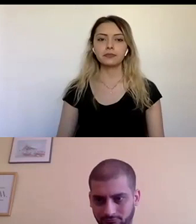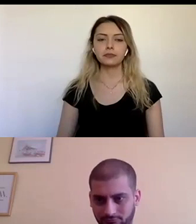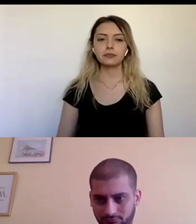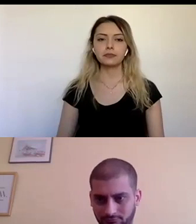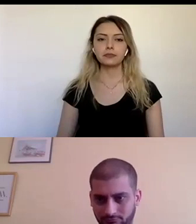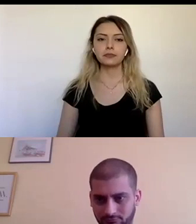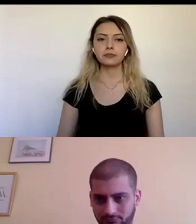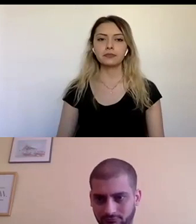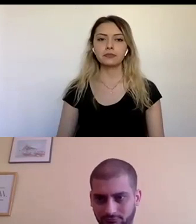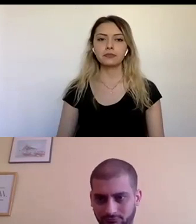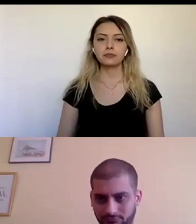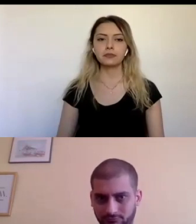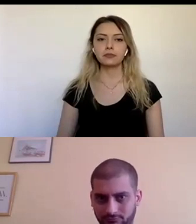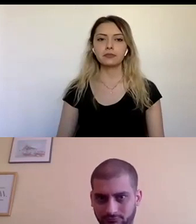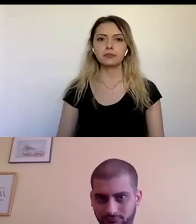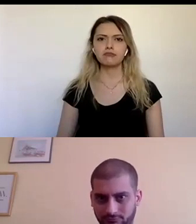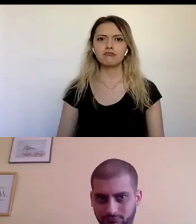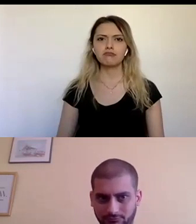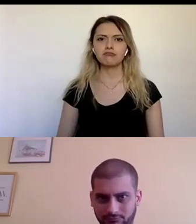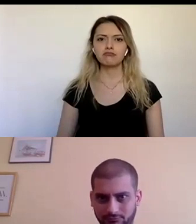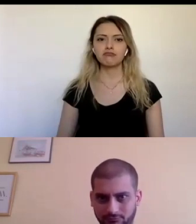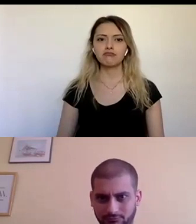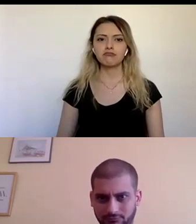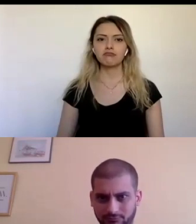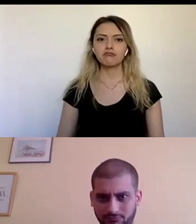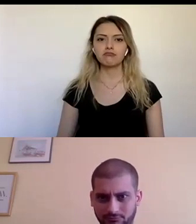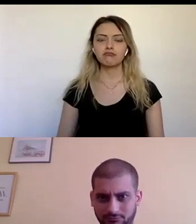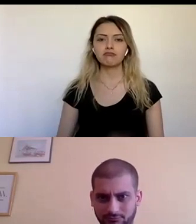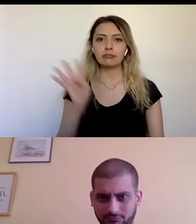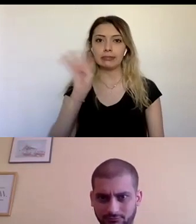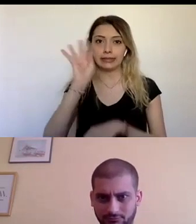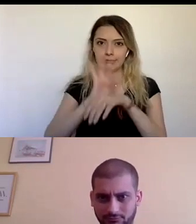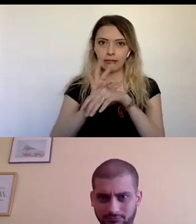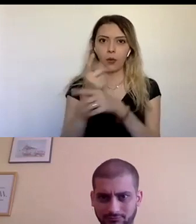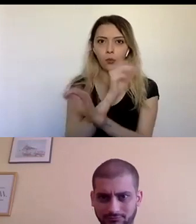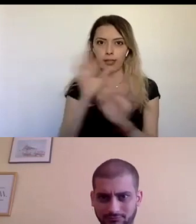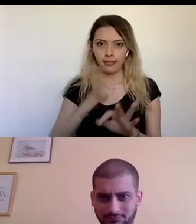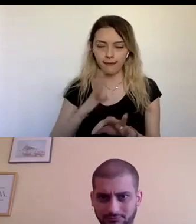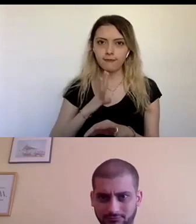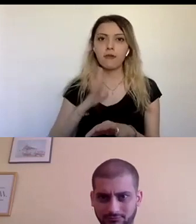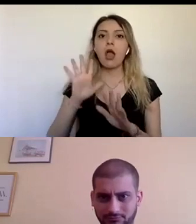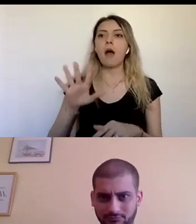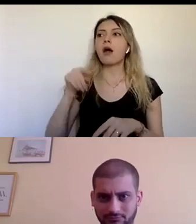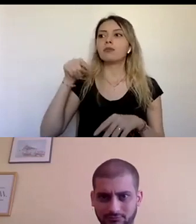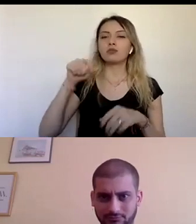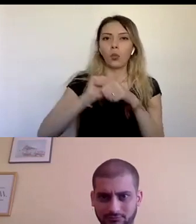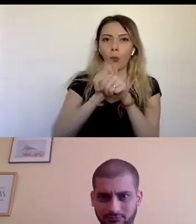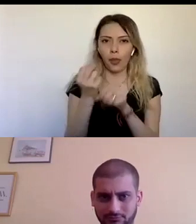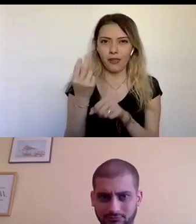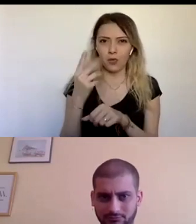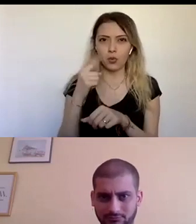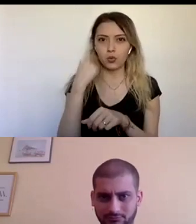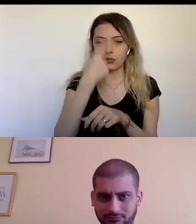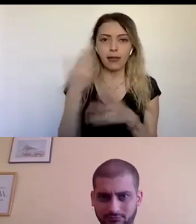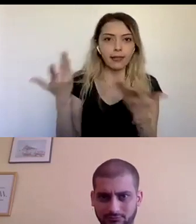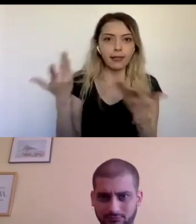ödeme yapmış olmasından mı diye bir... Şimdi Zoom zaten bu süreçte bu süreyi arttırdı diye biliyorum ama kaça çıkarttı emin değilim. Yani bir